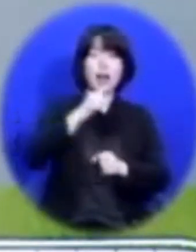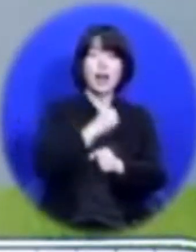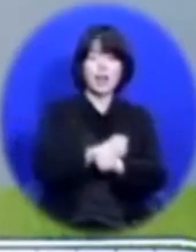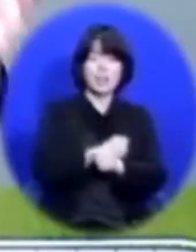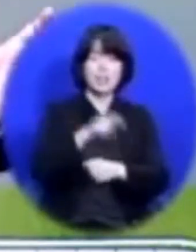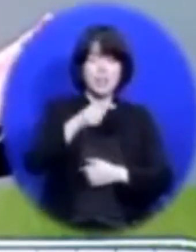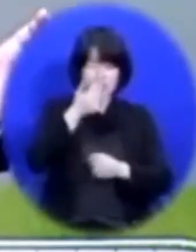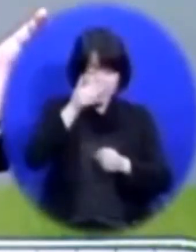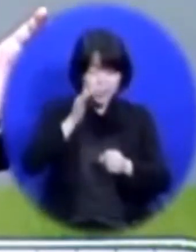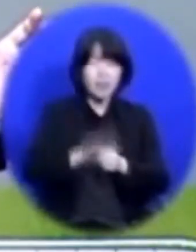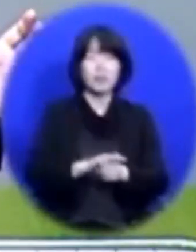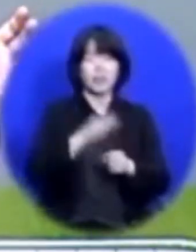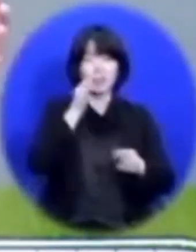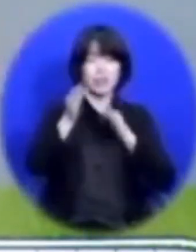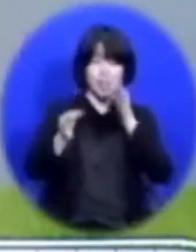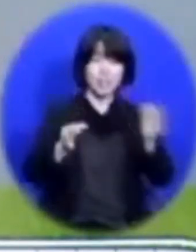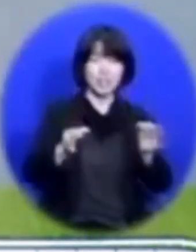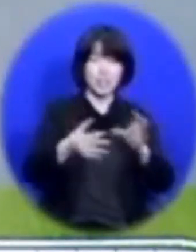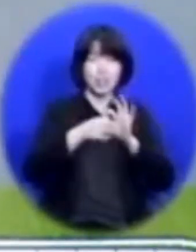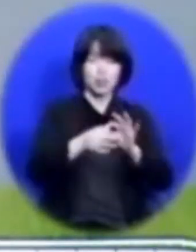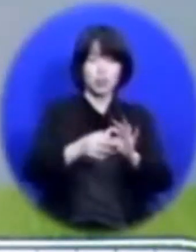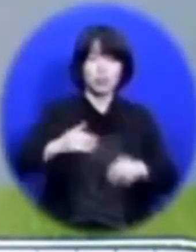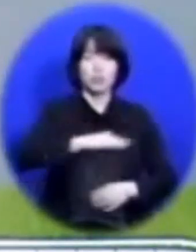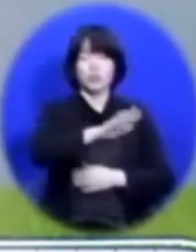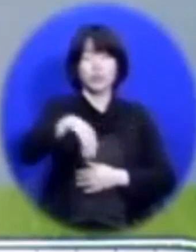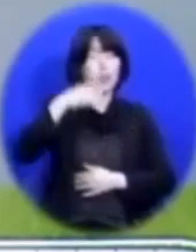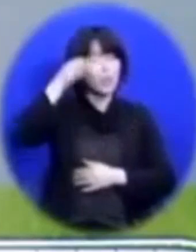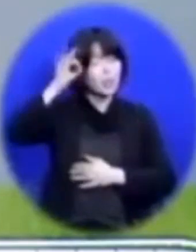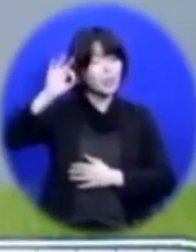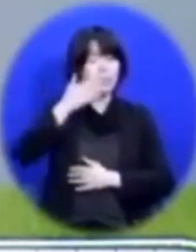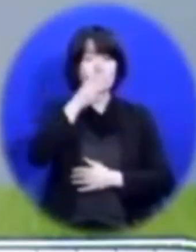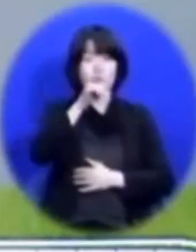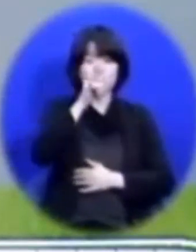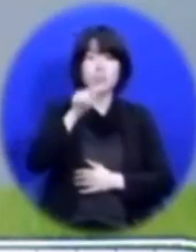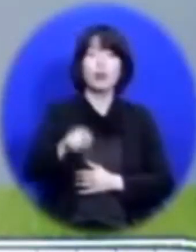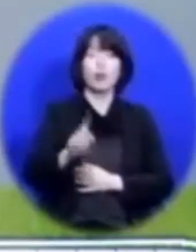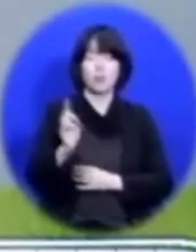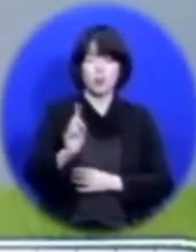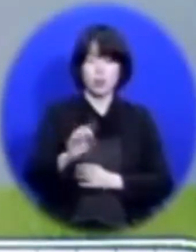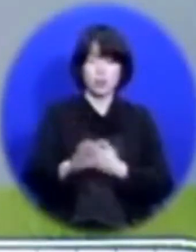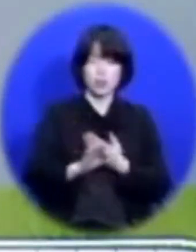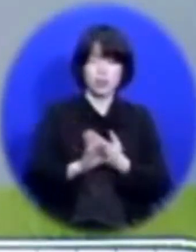위에서예수님께서내뱉으신가슴아픈탄식을통해 우리